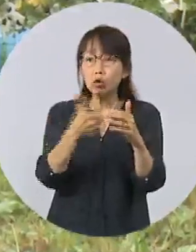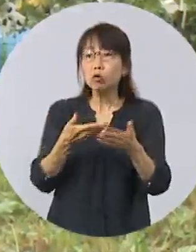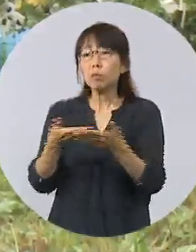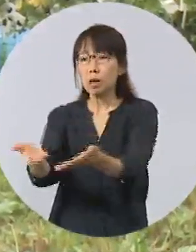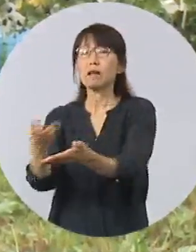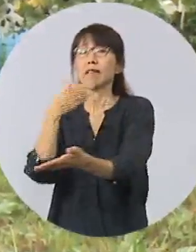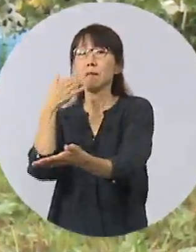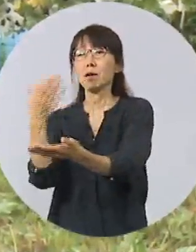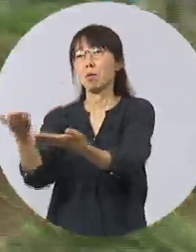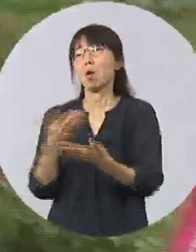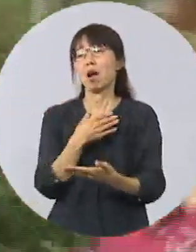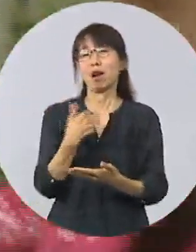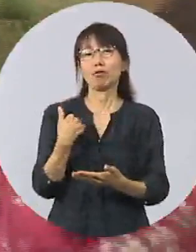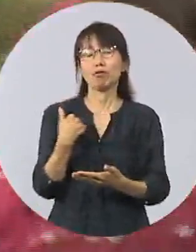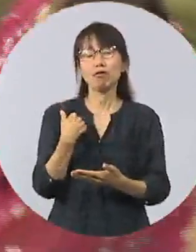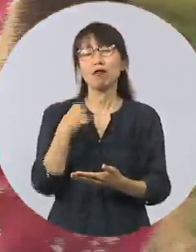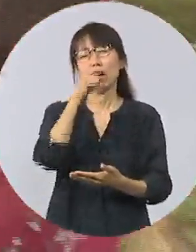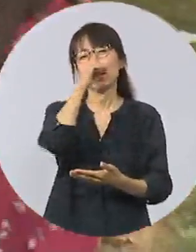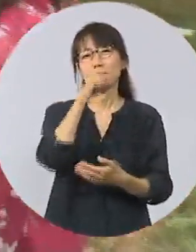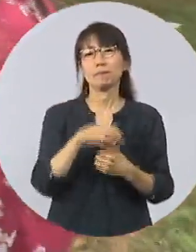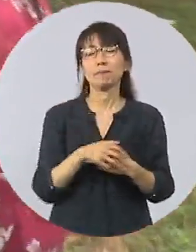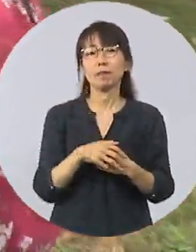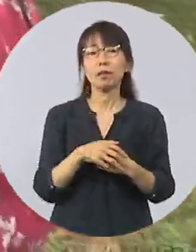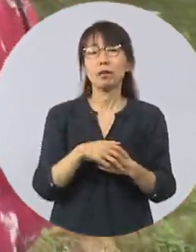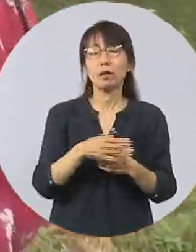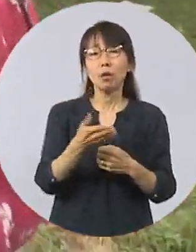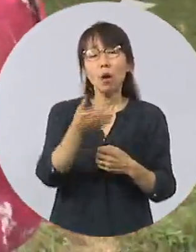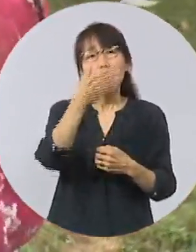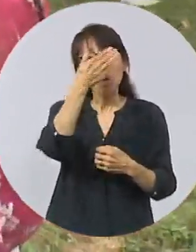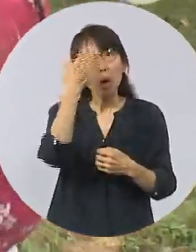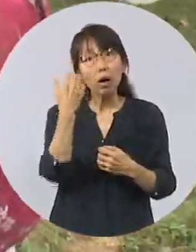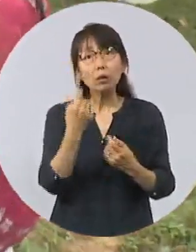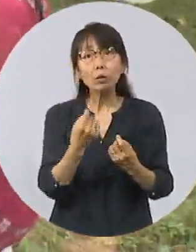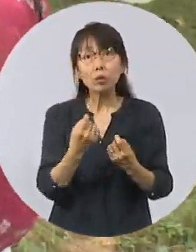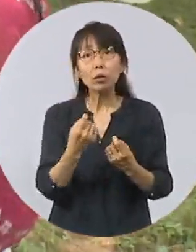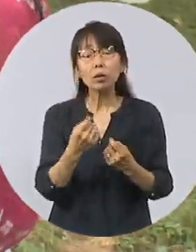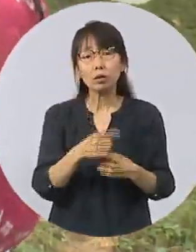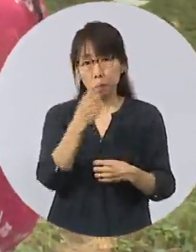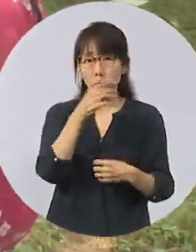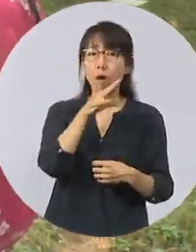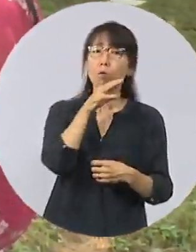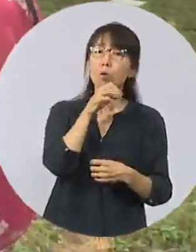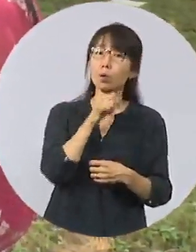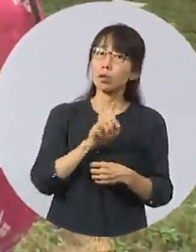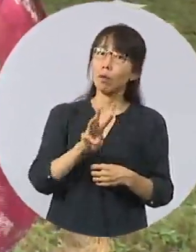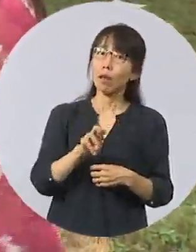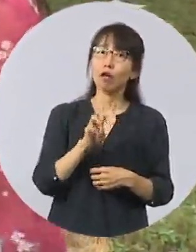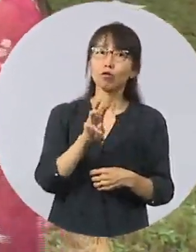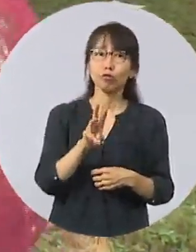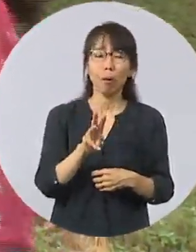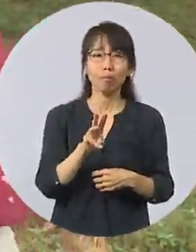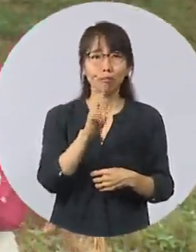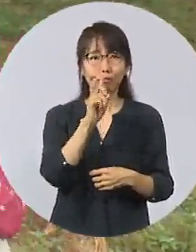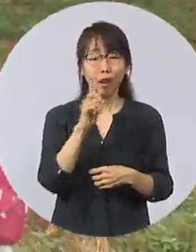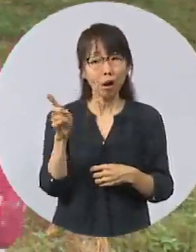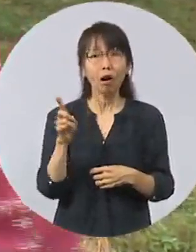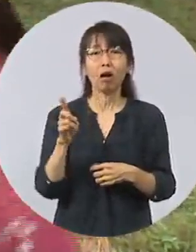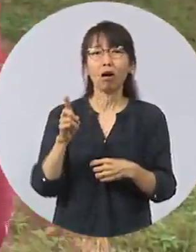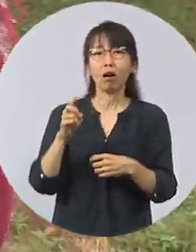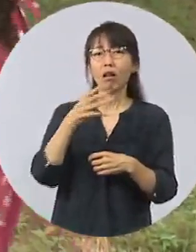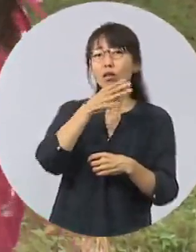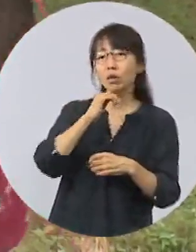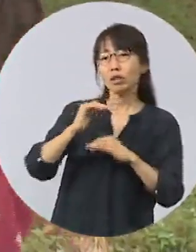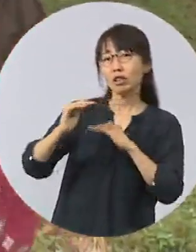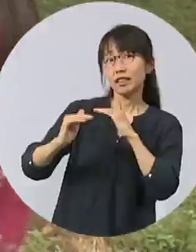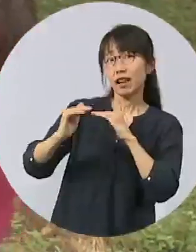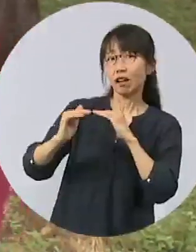ね。 青木さんすごいお若いなと思ったんですけど、 もう33か、はい、 近いん